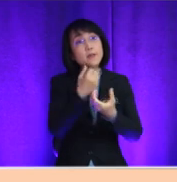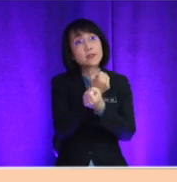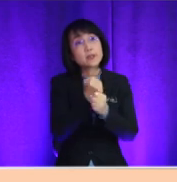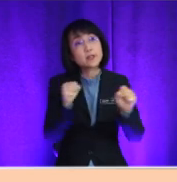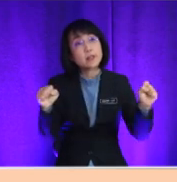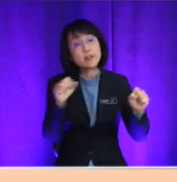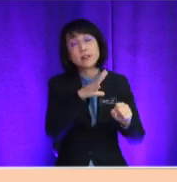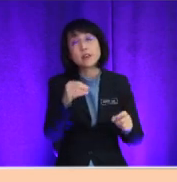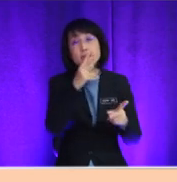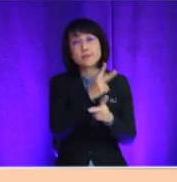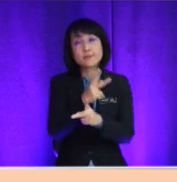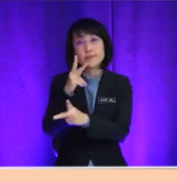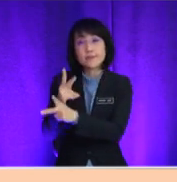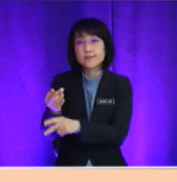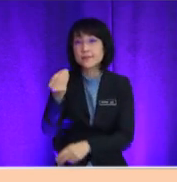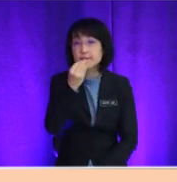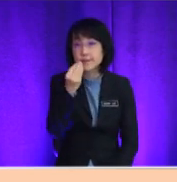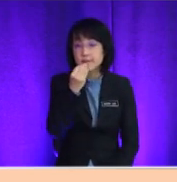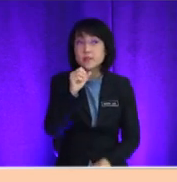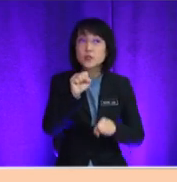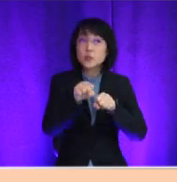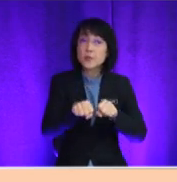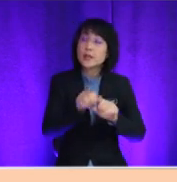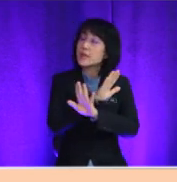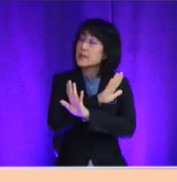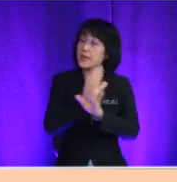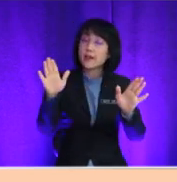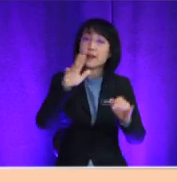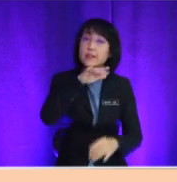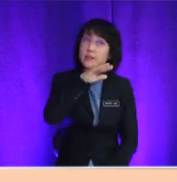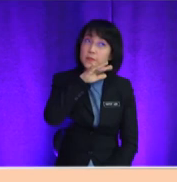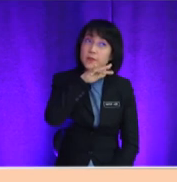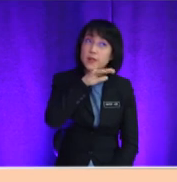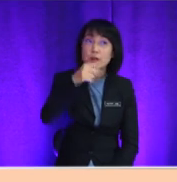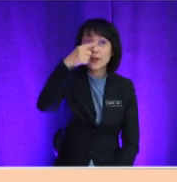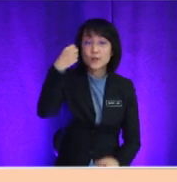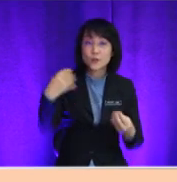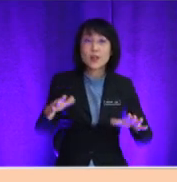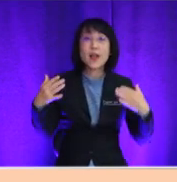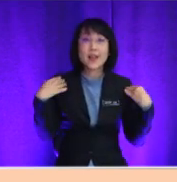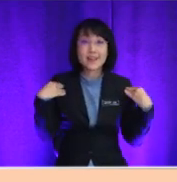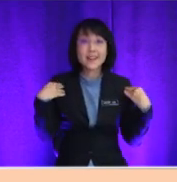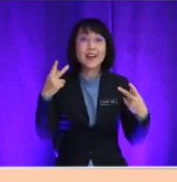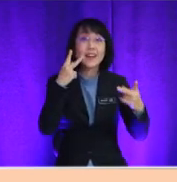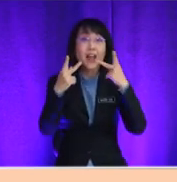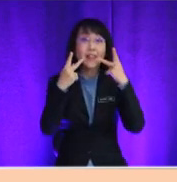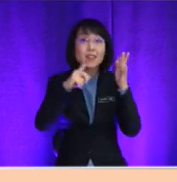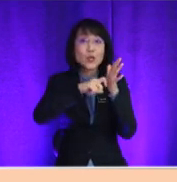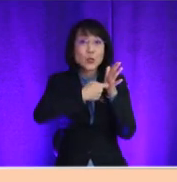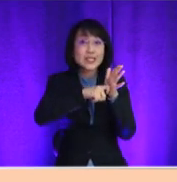penyimpanan makanan supaya tidak tercemar dia telah beri kata kunci tadi yaitu istilah tadi